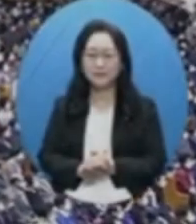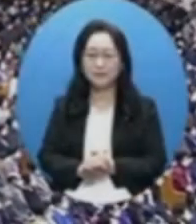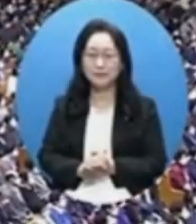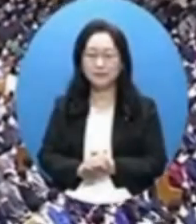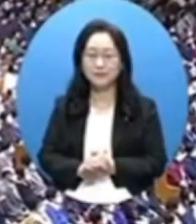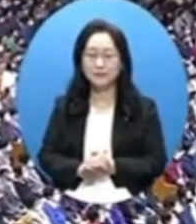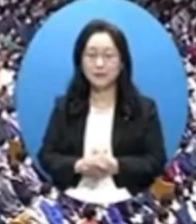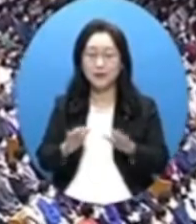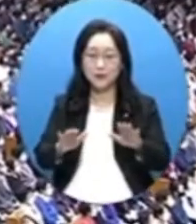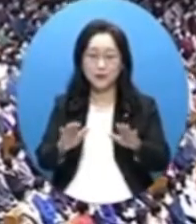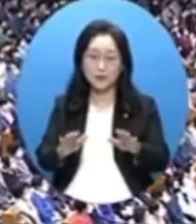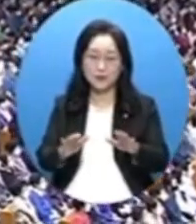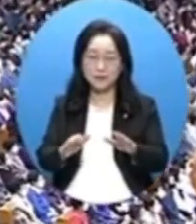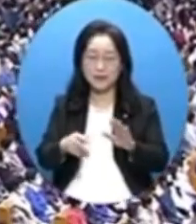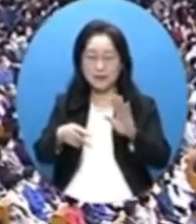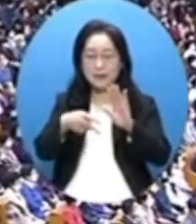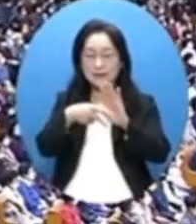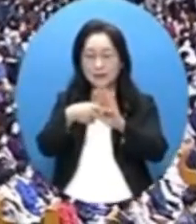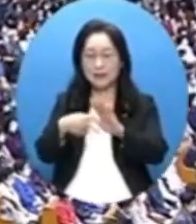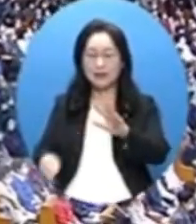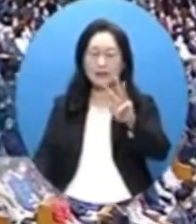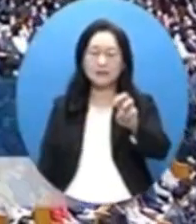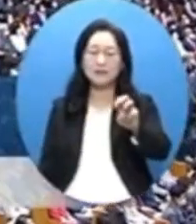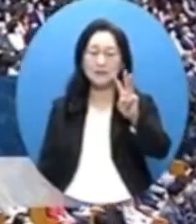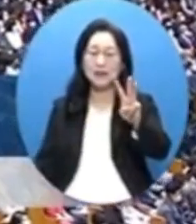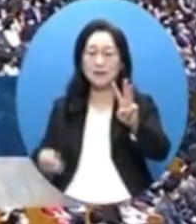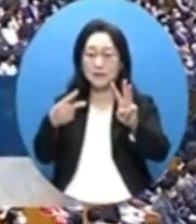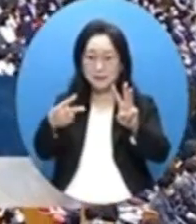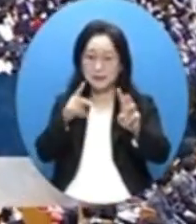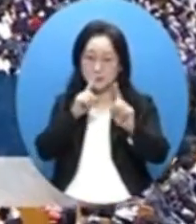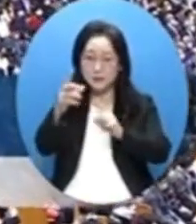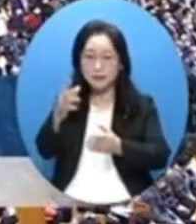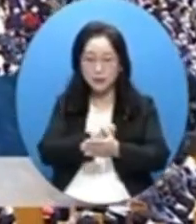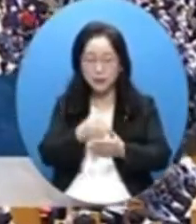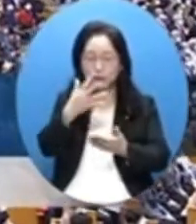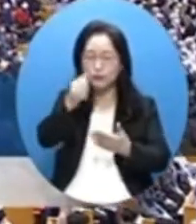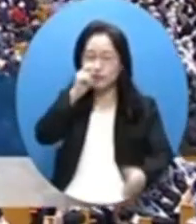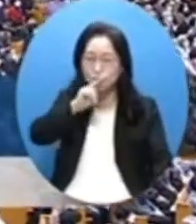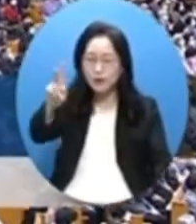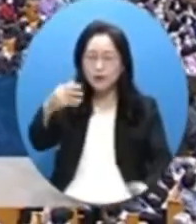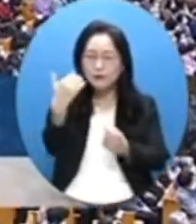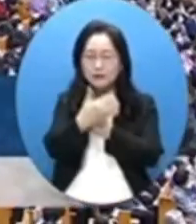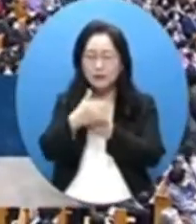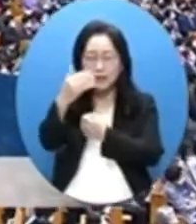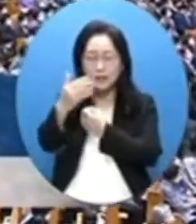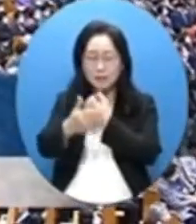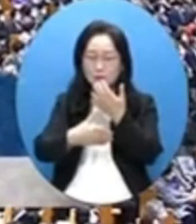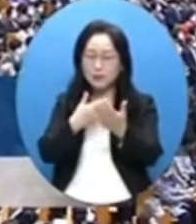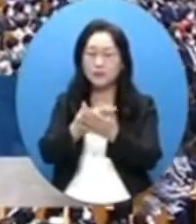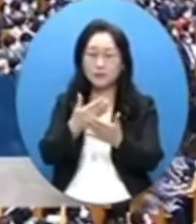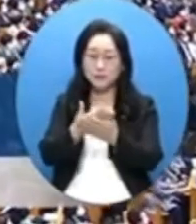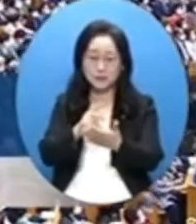오늘 전 이사야 33장 2절의 말씀을 가지고 주여 은혜를 베푸소서